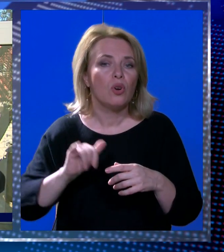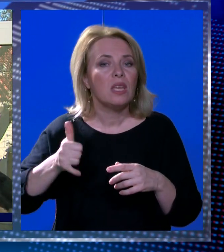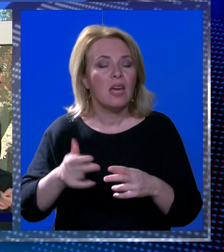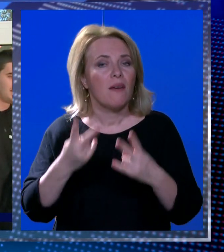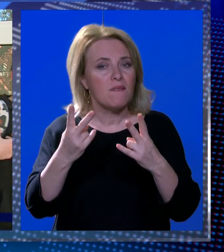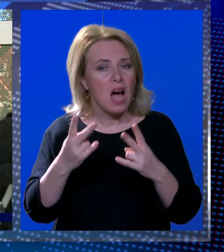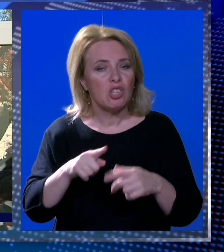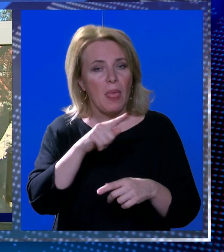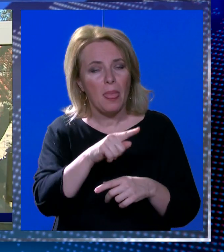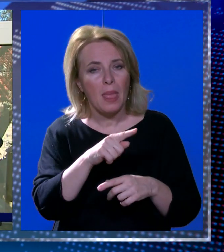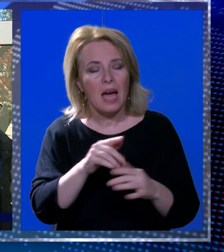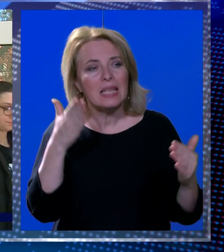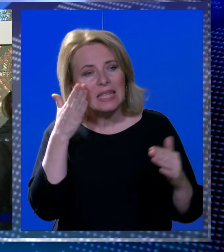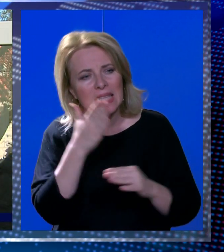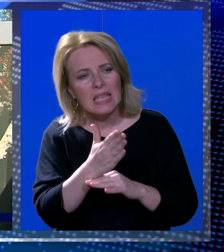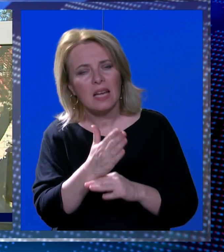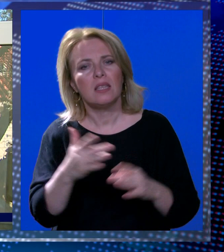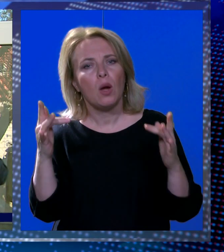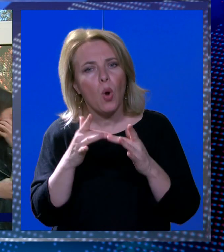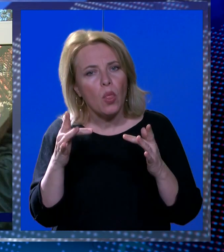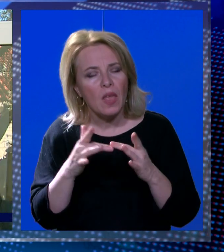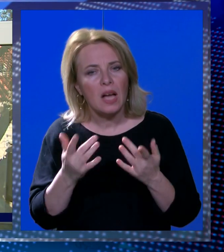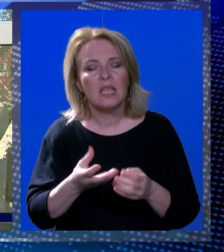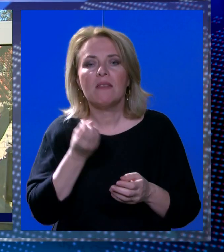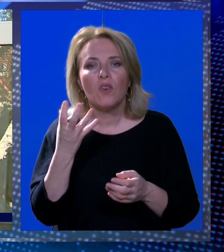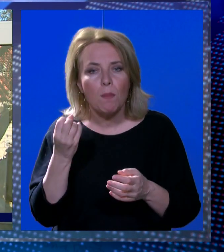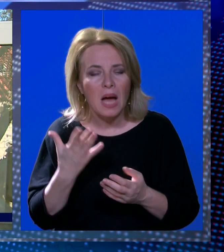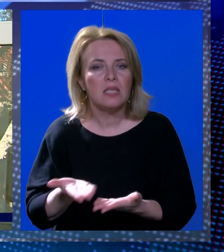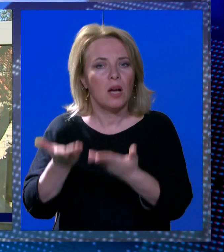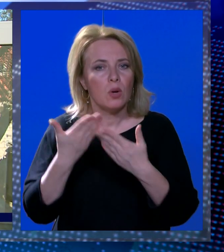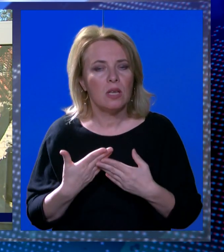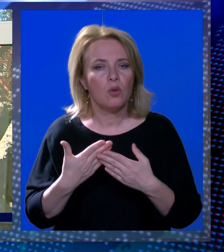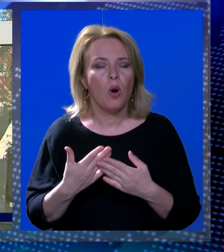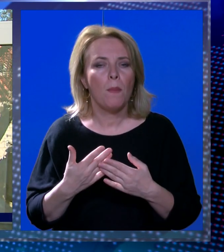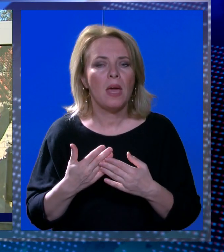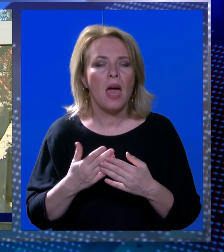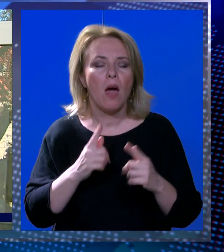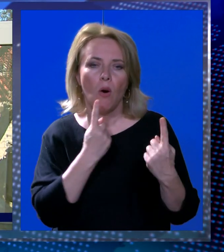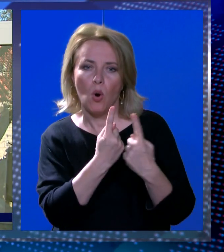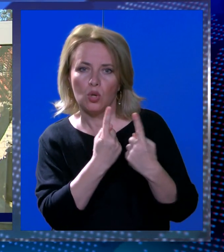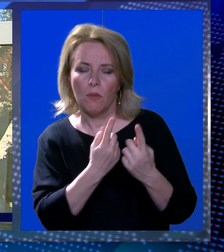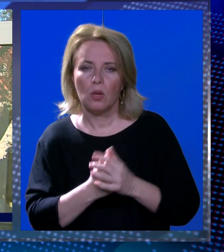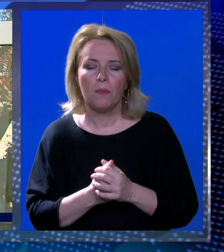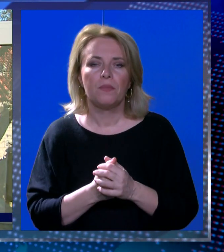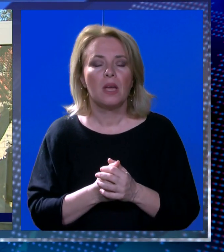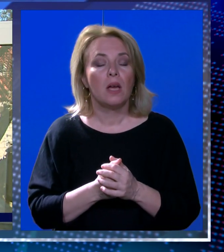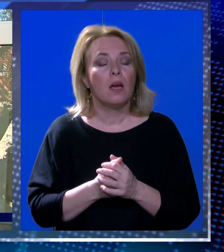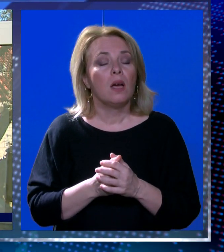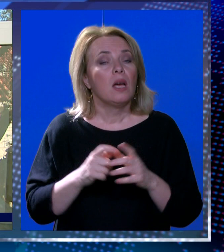da dođu, jer je izuzetno važan taj direktni kontakt i ona informacija koja se dobije face to face